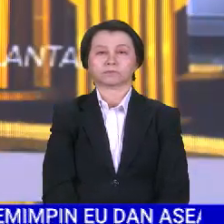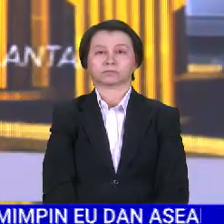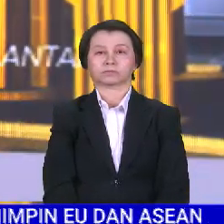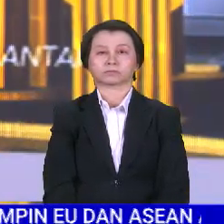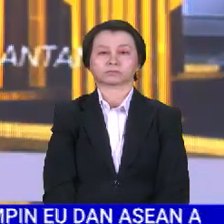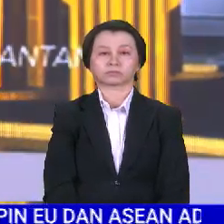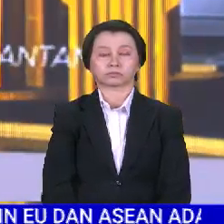untuk